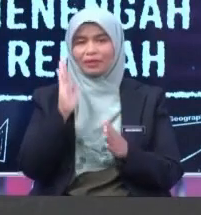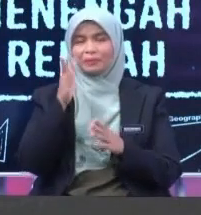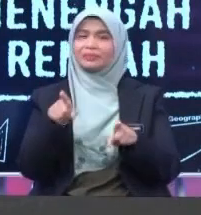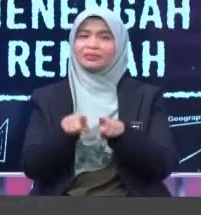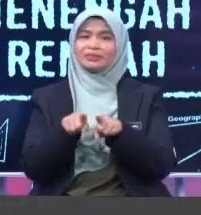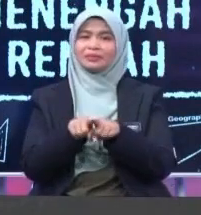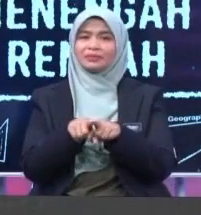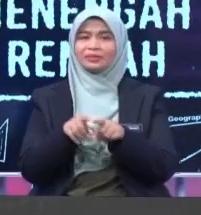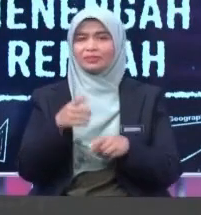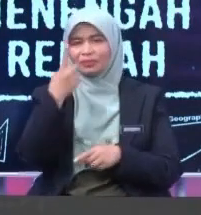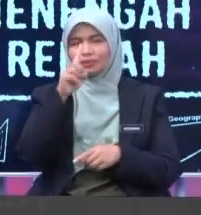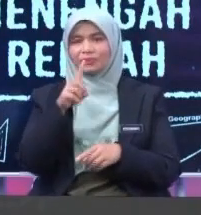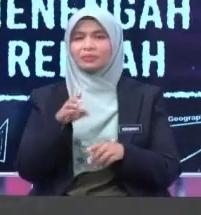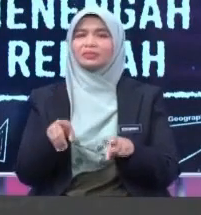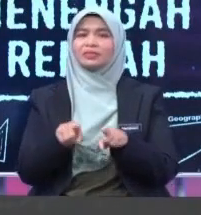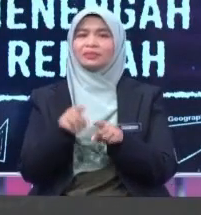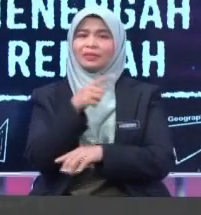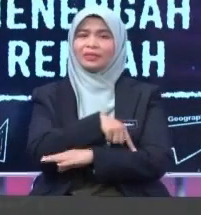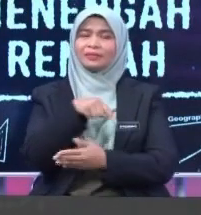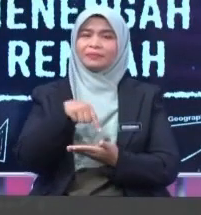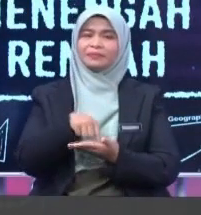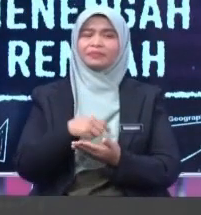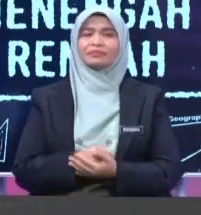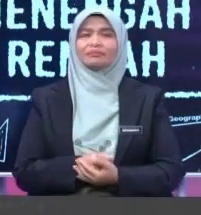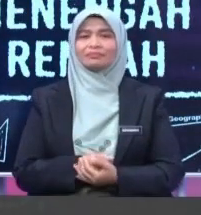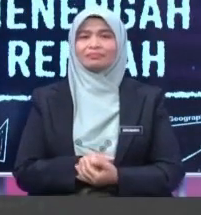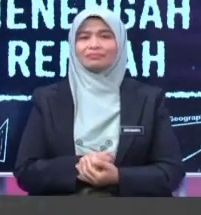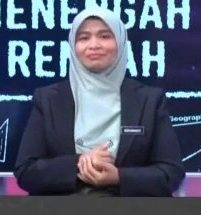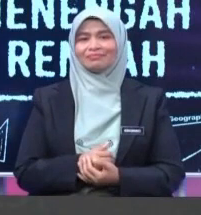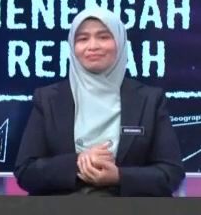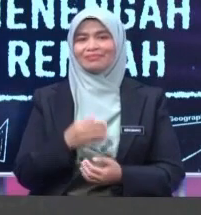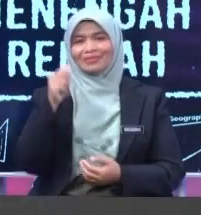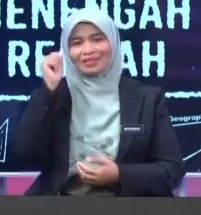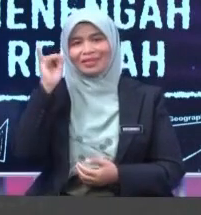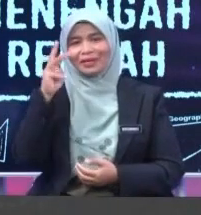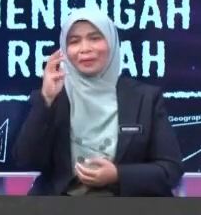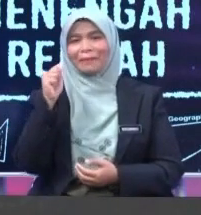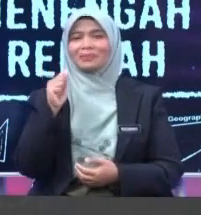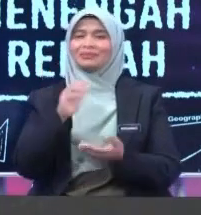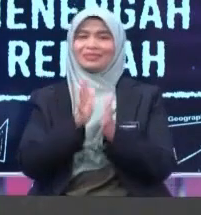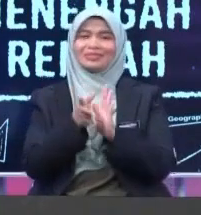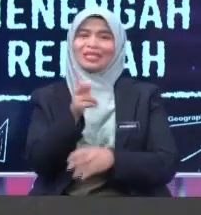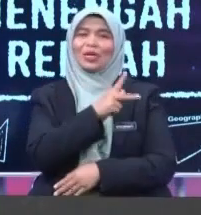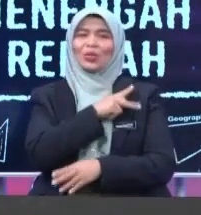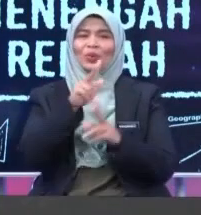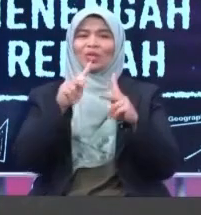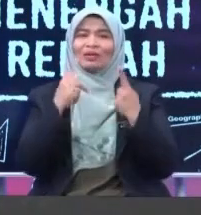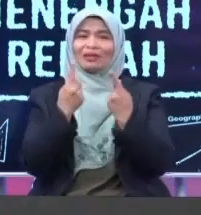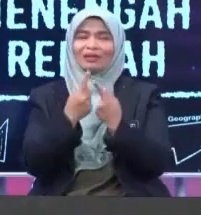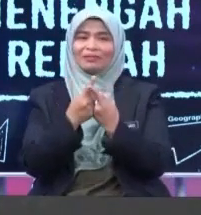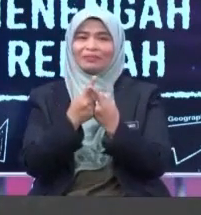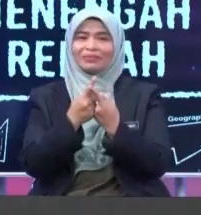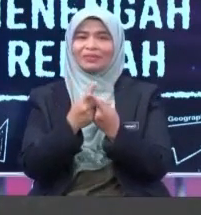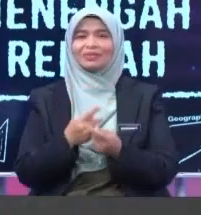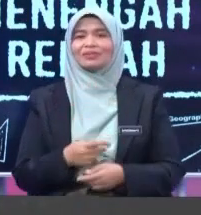juga Aiman untuk slot kita pada hari ini. Maknanya saya ni kira ketua kelas Ustazah, ya? Betul Aiman. Tapi tadi Ustazah, saya terpesonalah